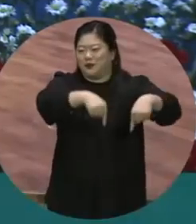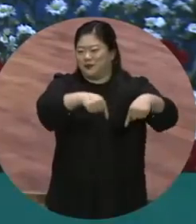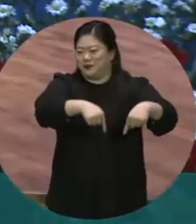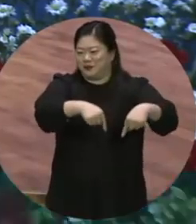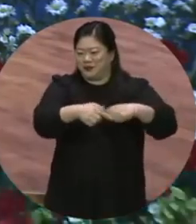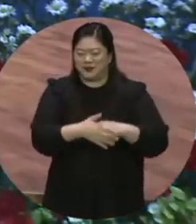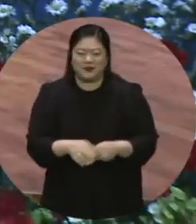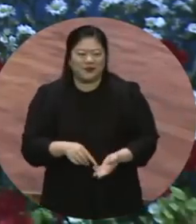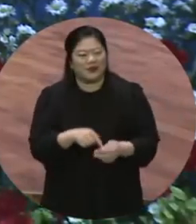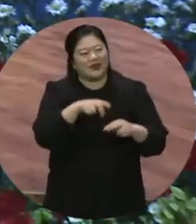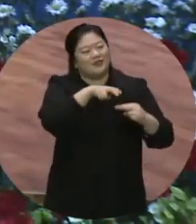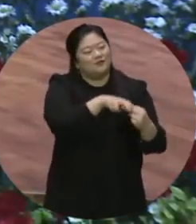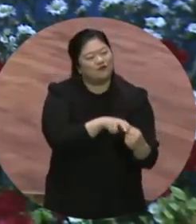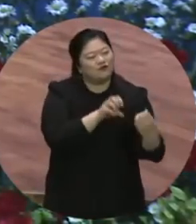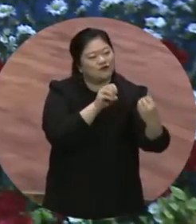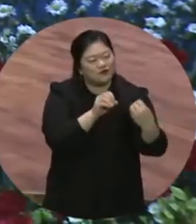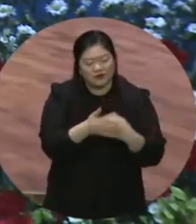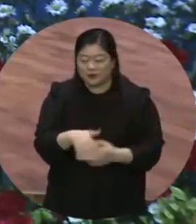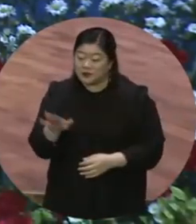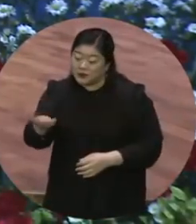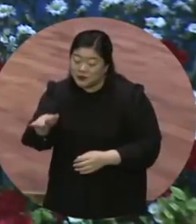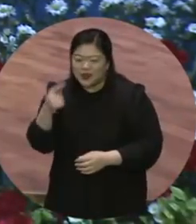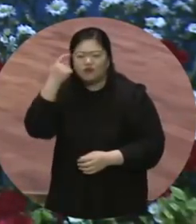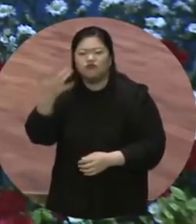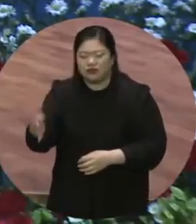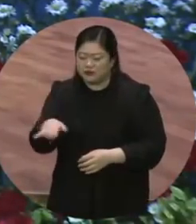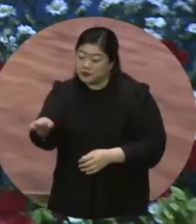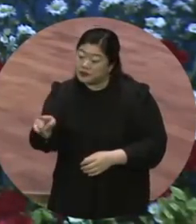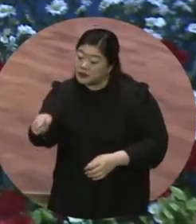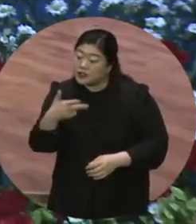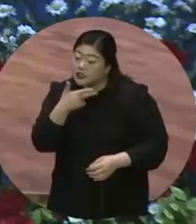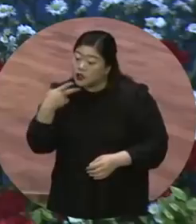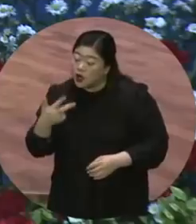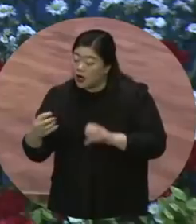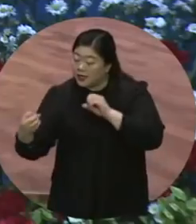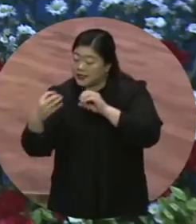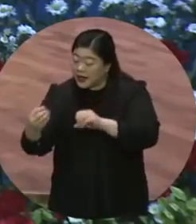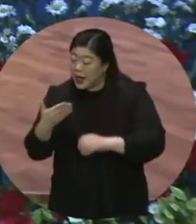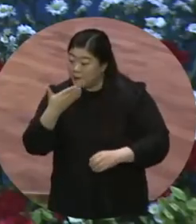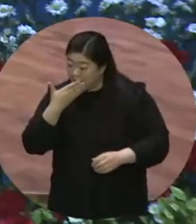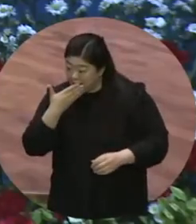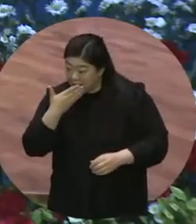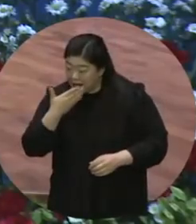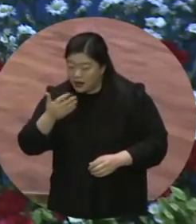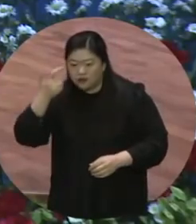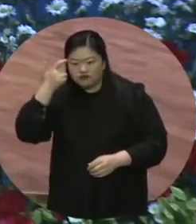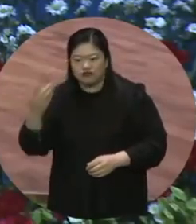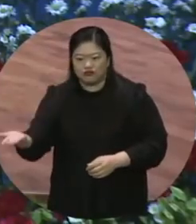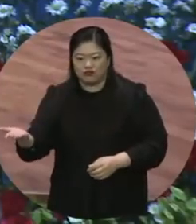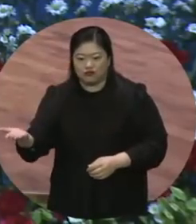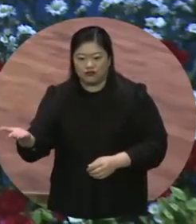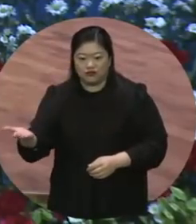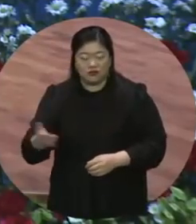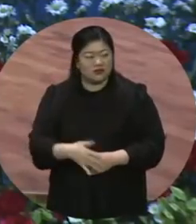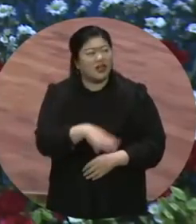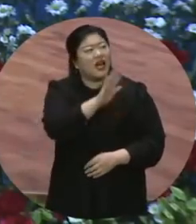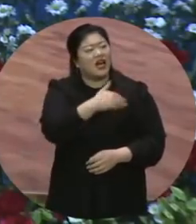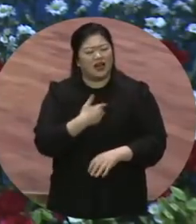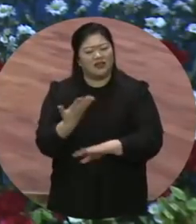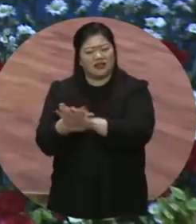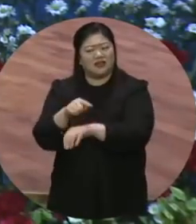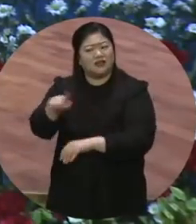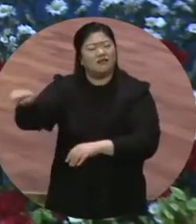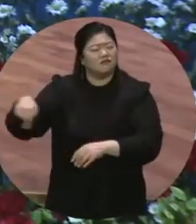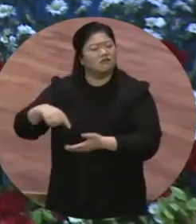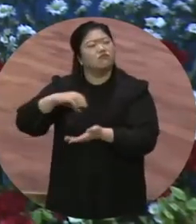면접관이 물었습니다. 영어 회화가 가능합니까? 그러니까 사오정이 아, 남들 하는 만큼